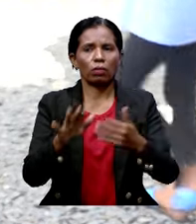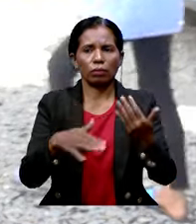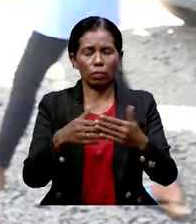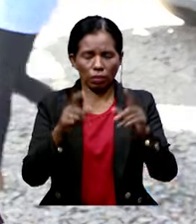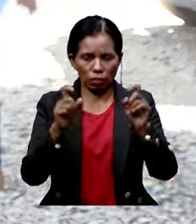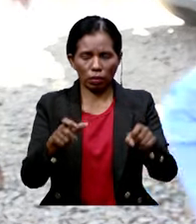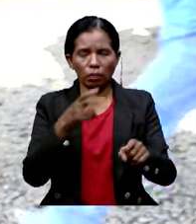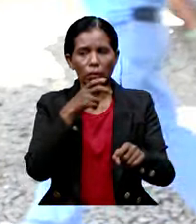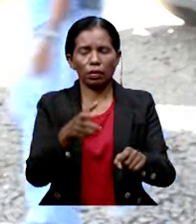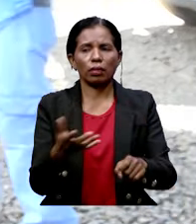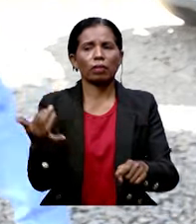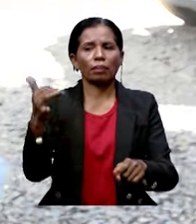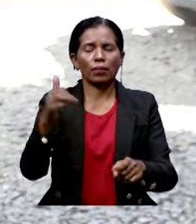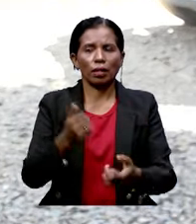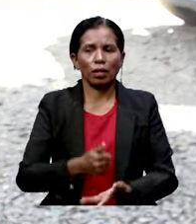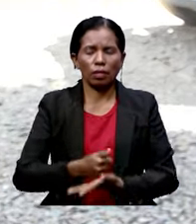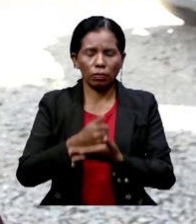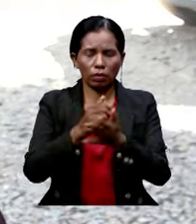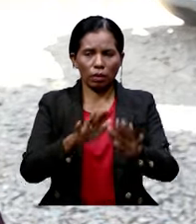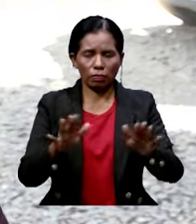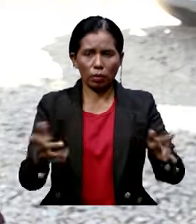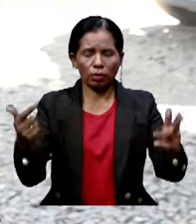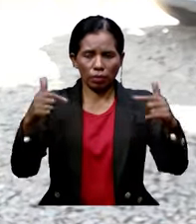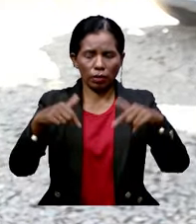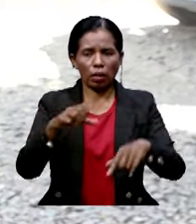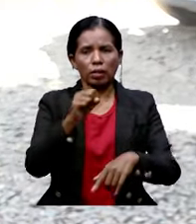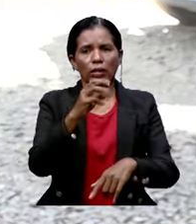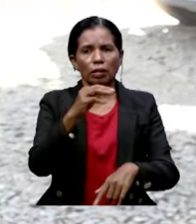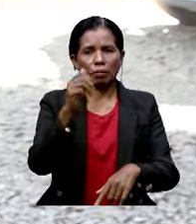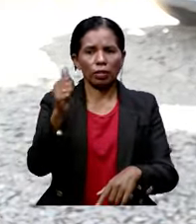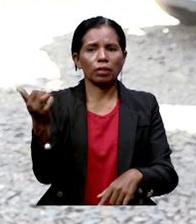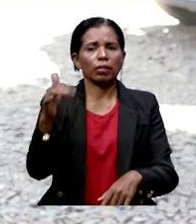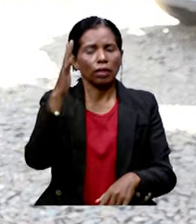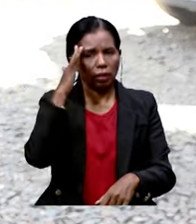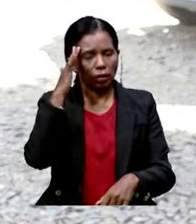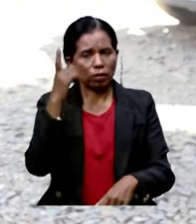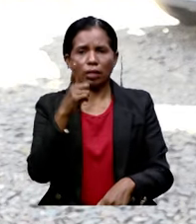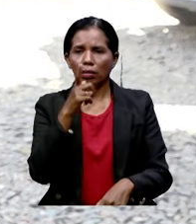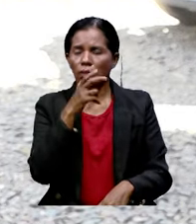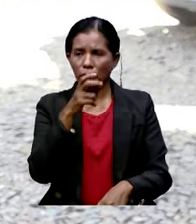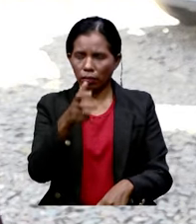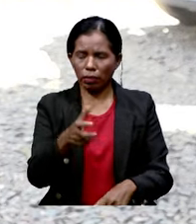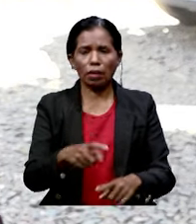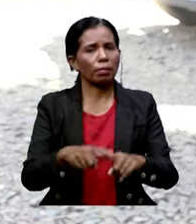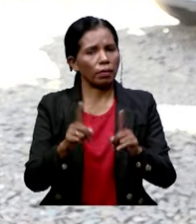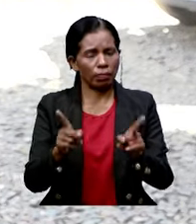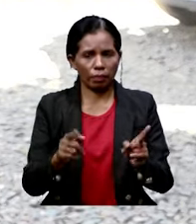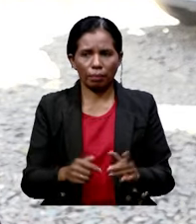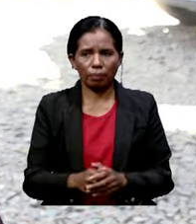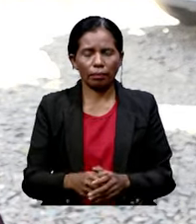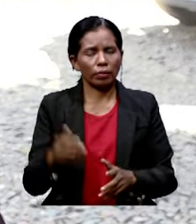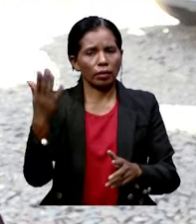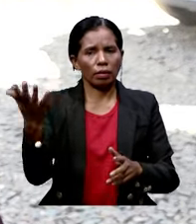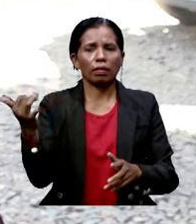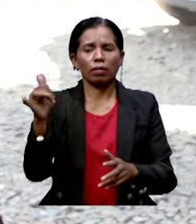portugues. Atunune fasilita la parsir par mai ensino sekundari ne sira haten ona portugues. Mai be Ia ne ba